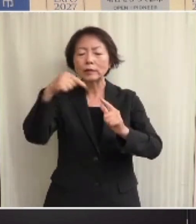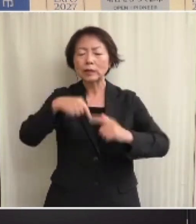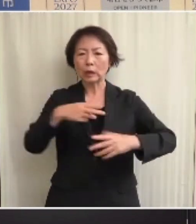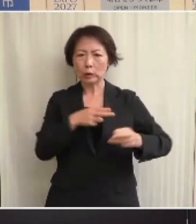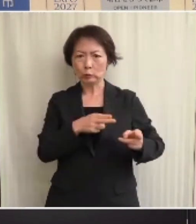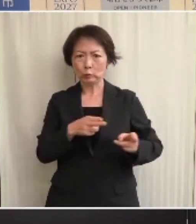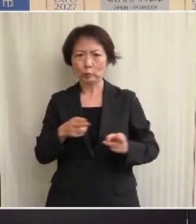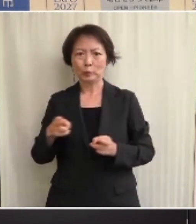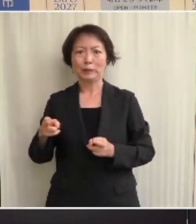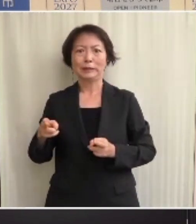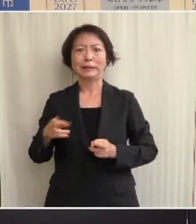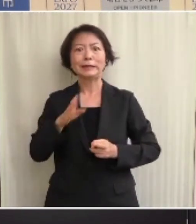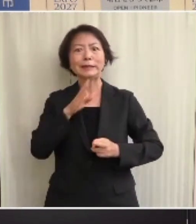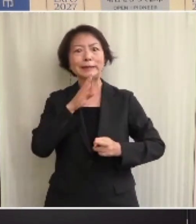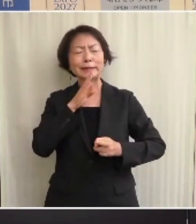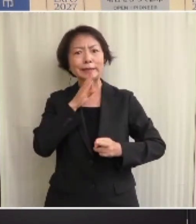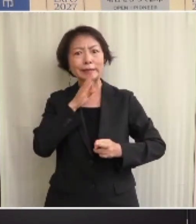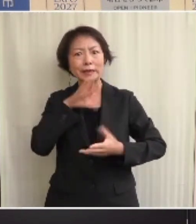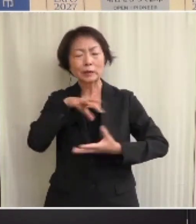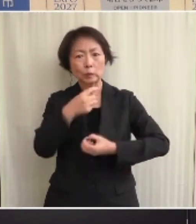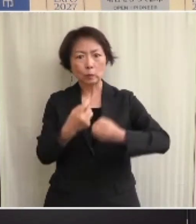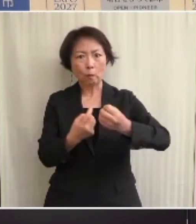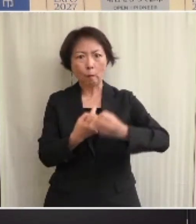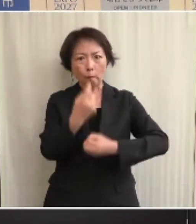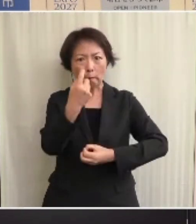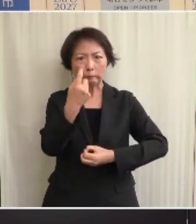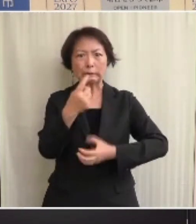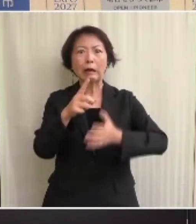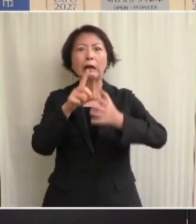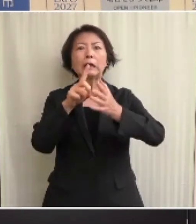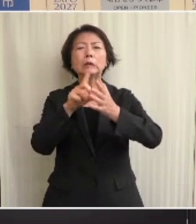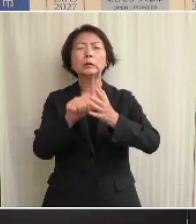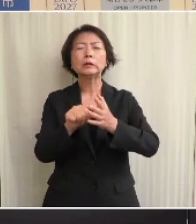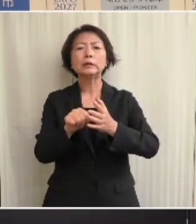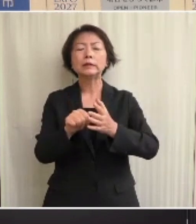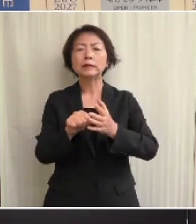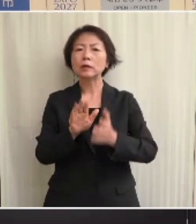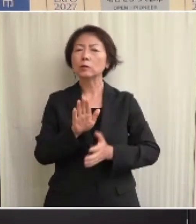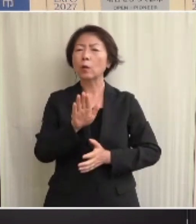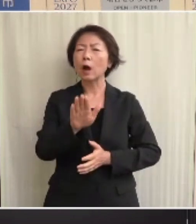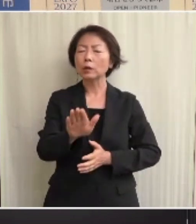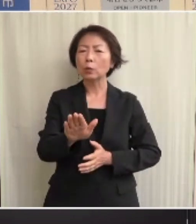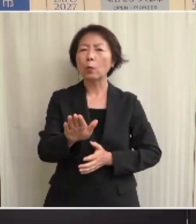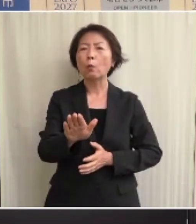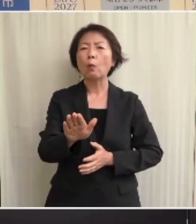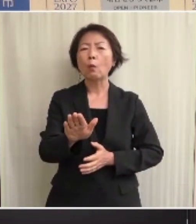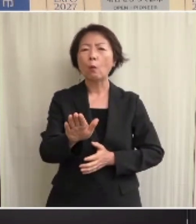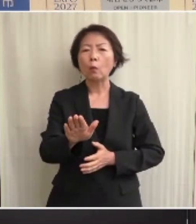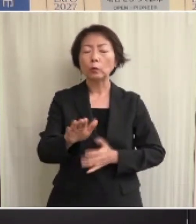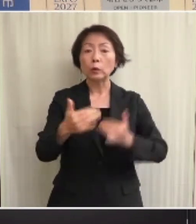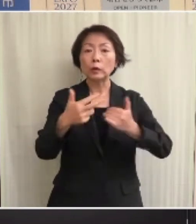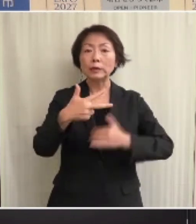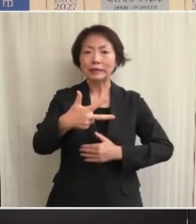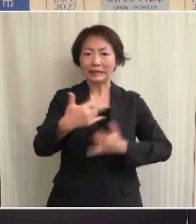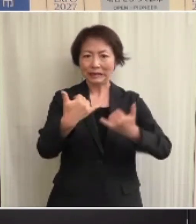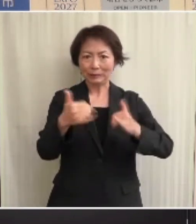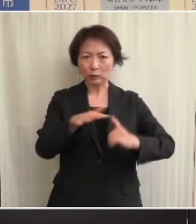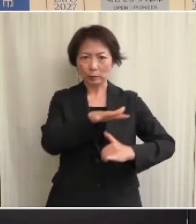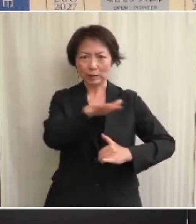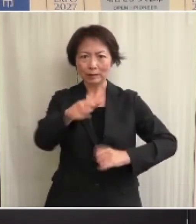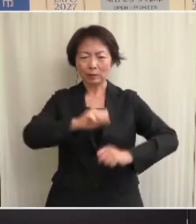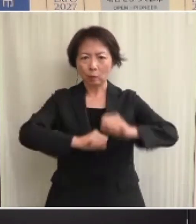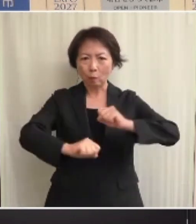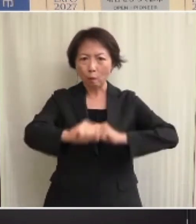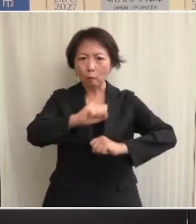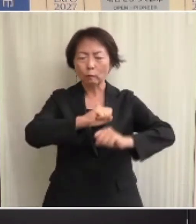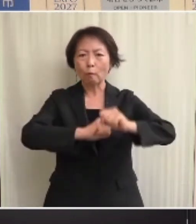して、実際に、地震が起こってしまった場合のですね、その後の、市民の皆様の行